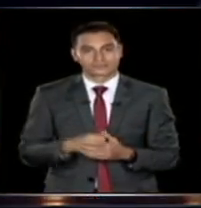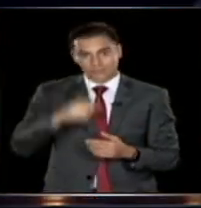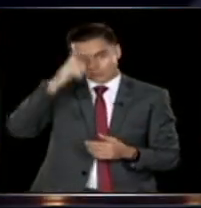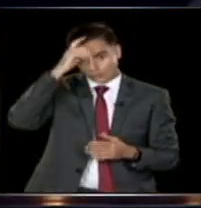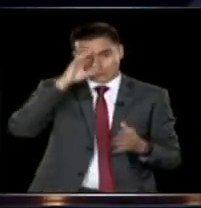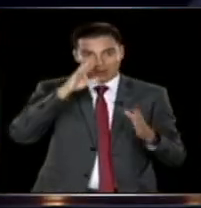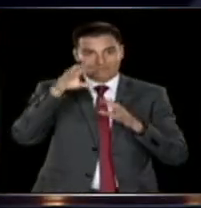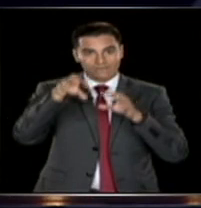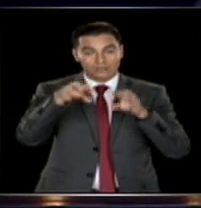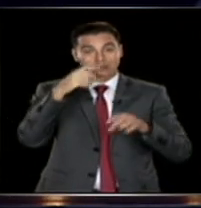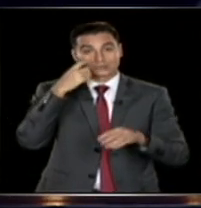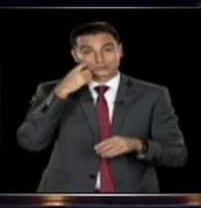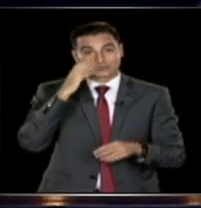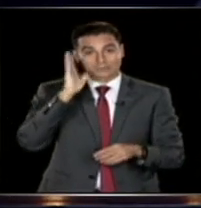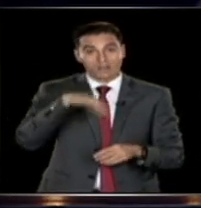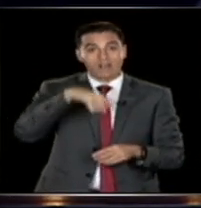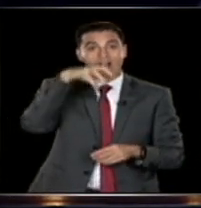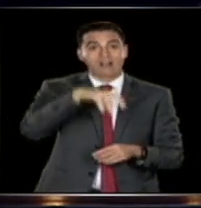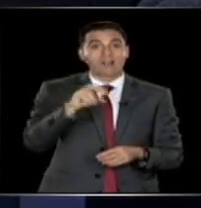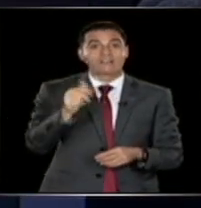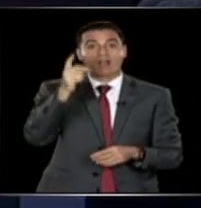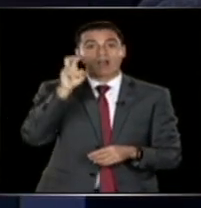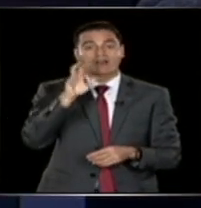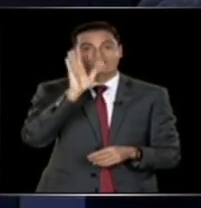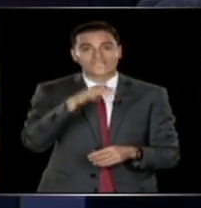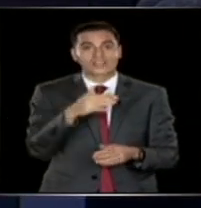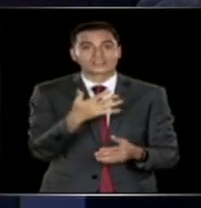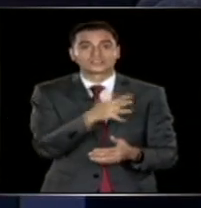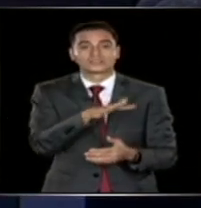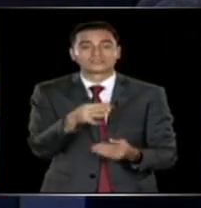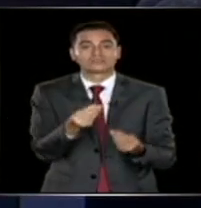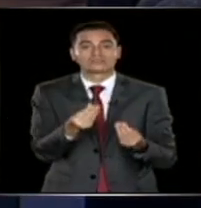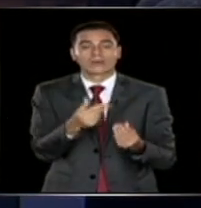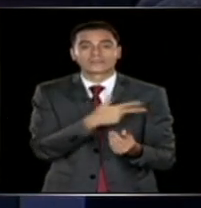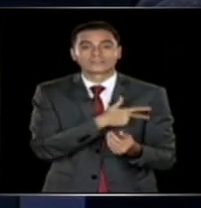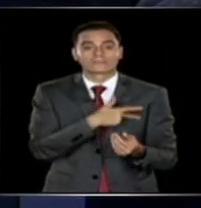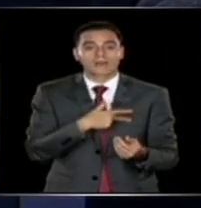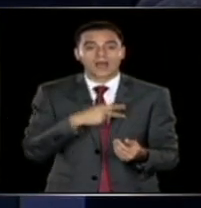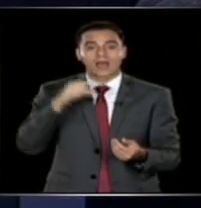جغرافيا، في أي قارة تقع صحراء تنجر؟